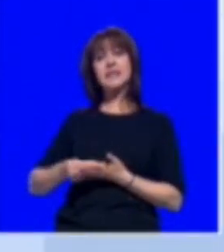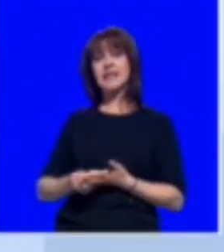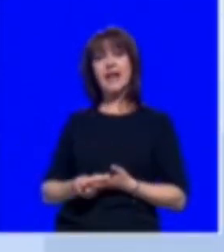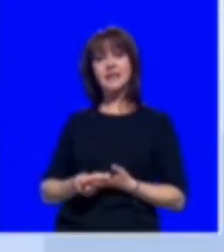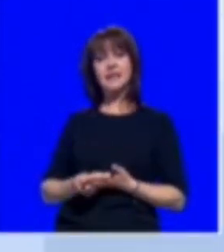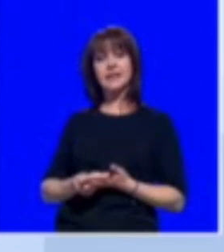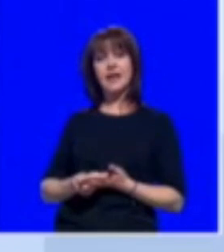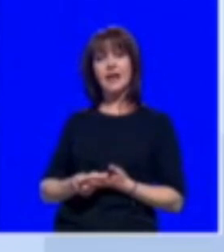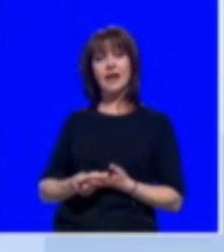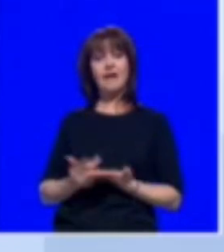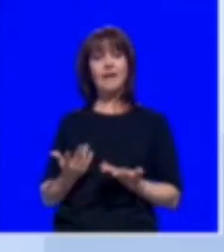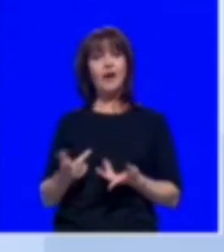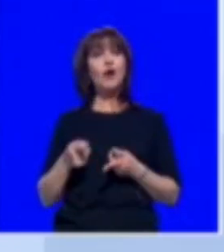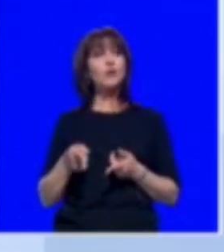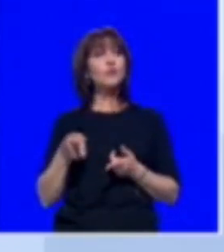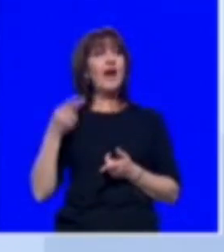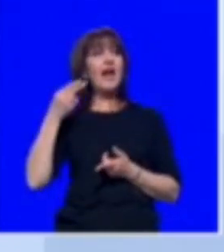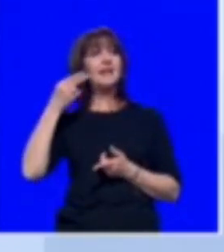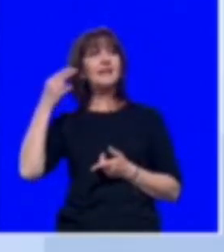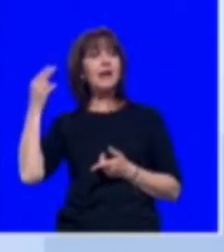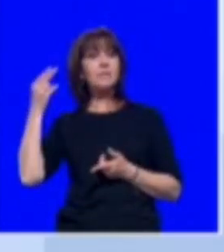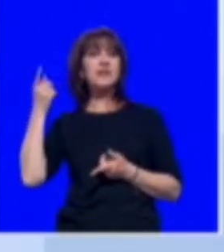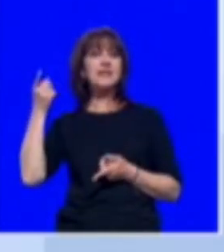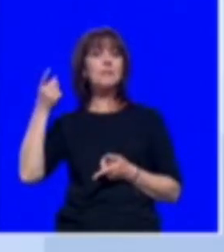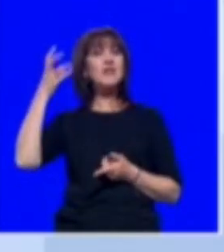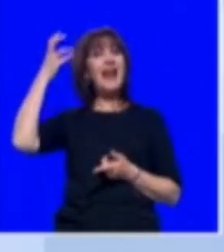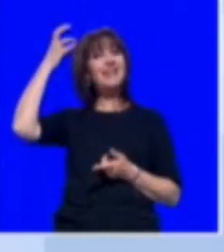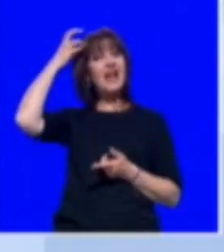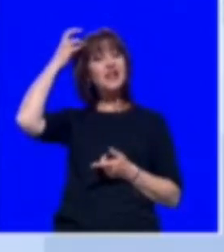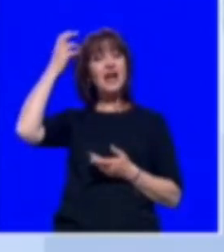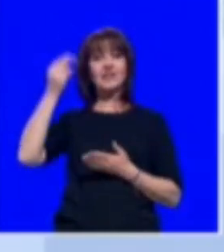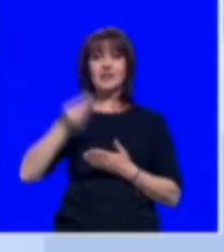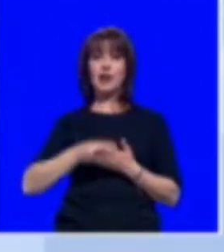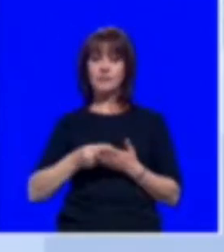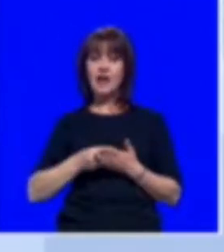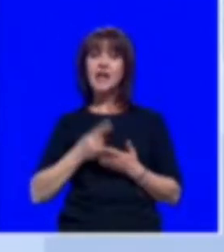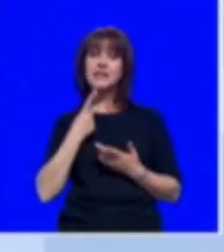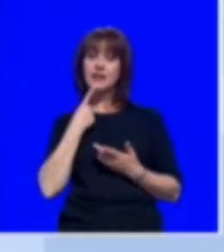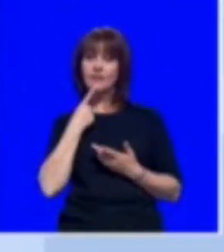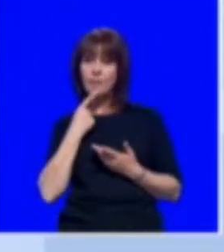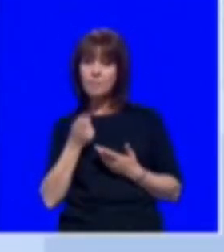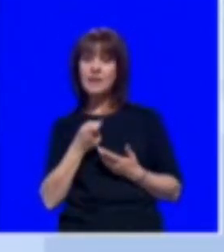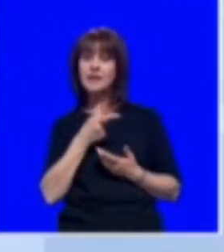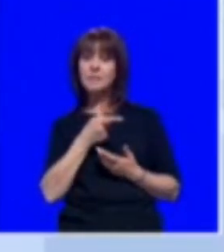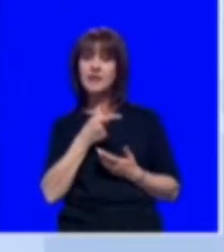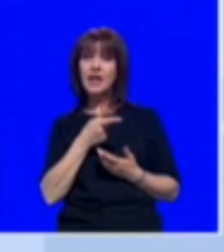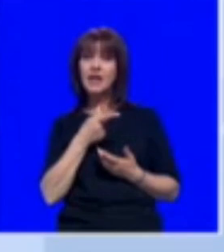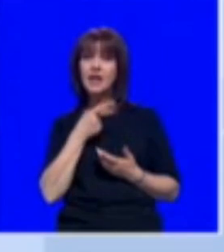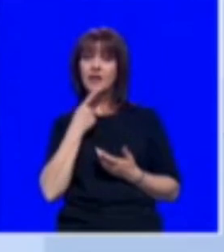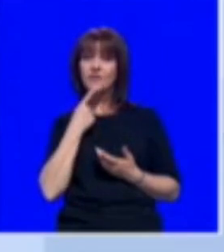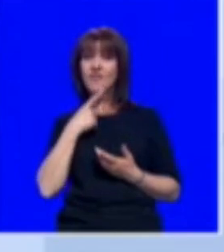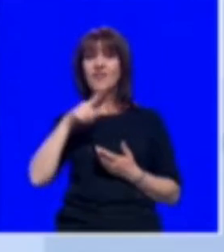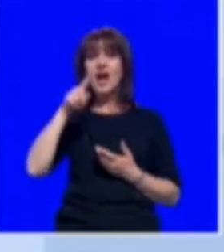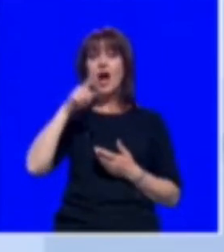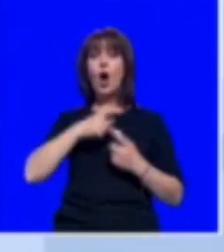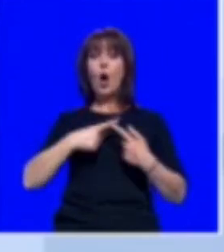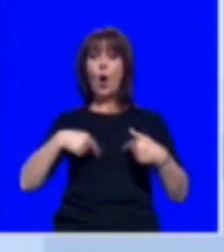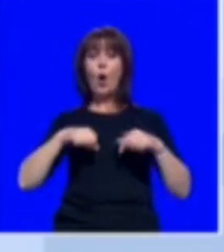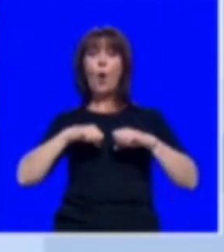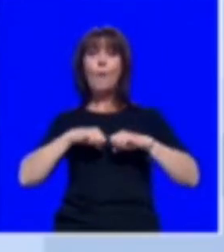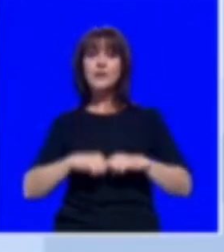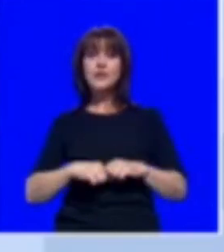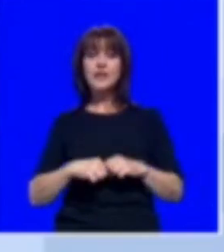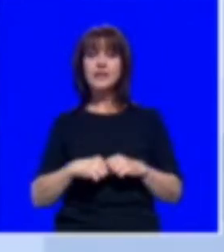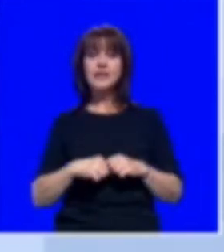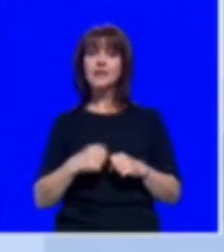там има увеличение. Да, защото това е тема за държавната администрация. И затова ви питам за общинската. Дали ще има увеличение? Това е заложено в държавния бюджет. 15%